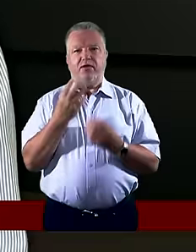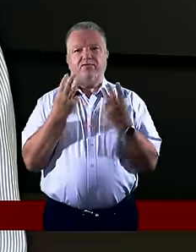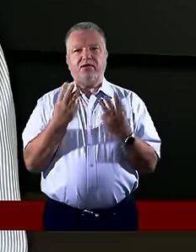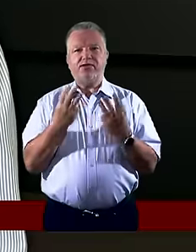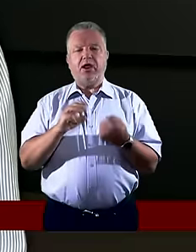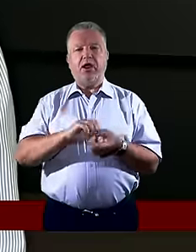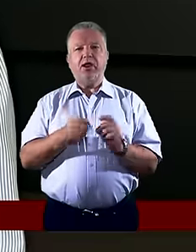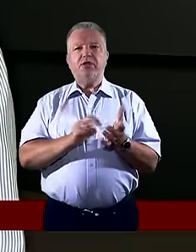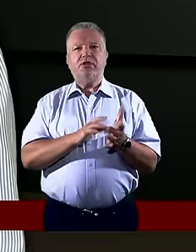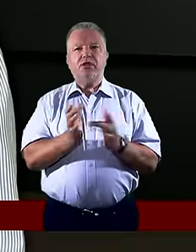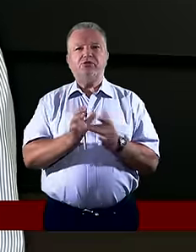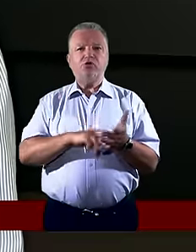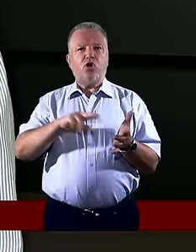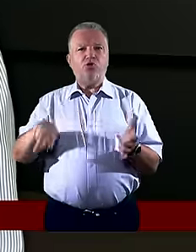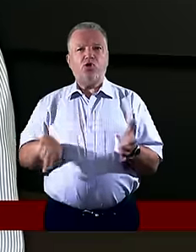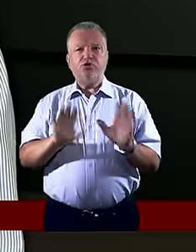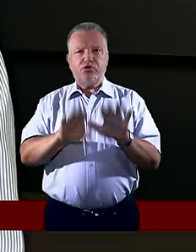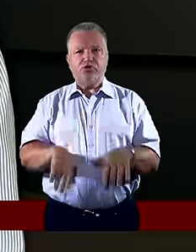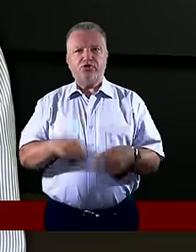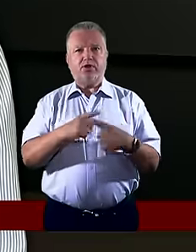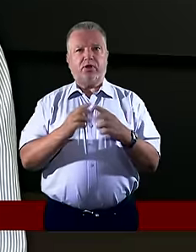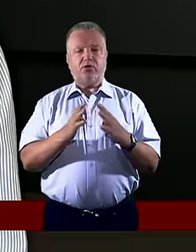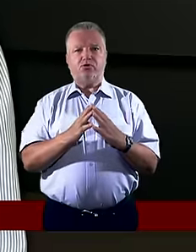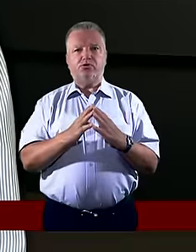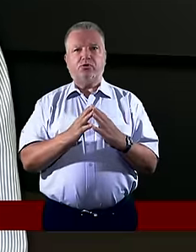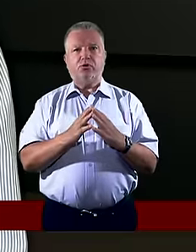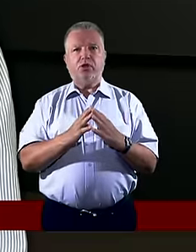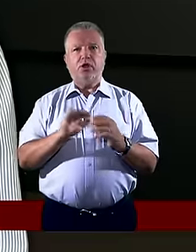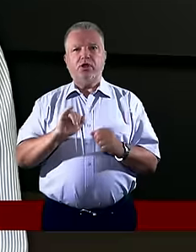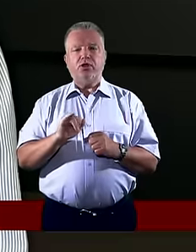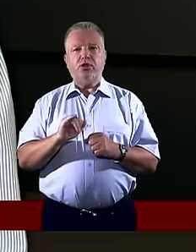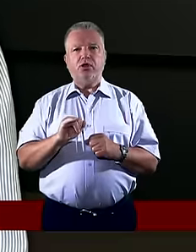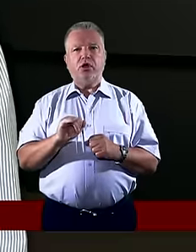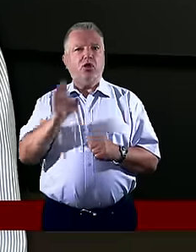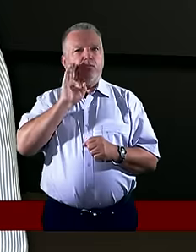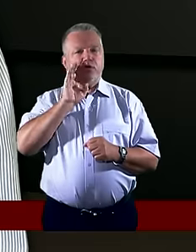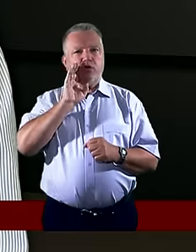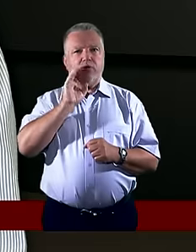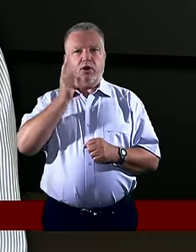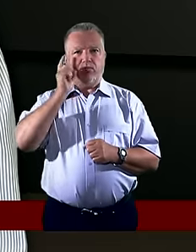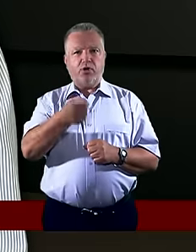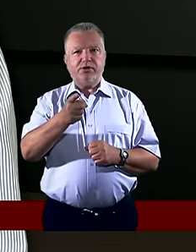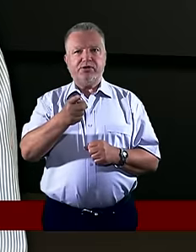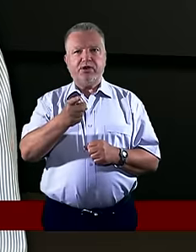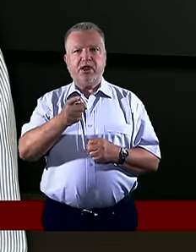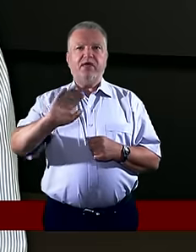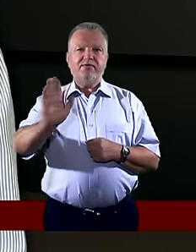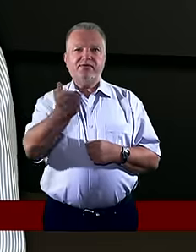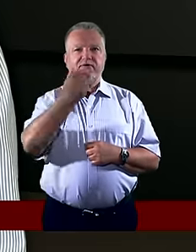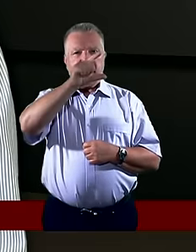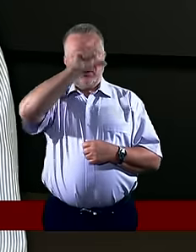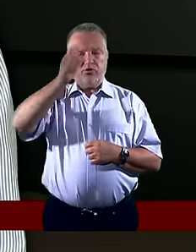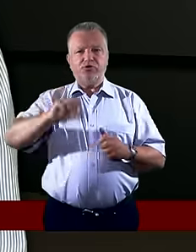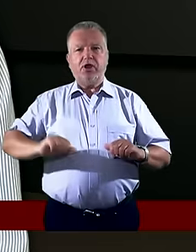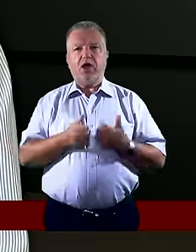Chrystus odchodzi z tej ziemi, zostawia tutaj po sobie swój Kościół. I podobne zlecenie, żeby szli i oni wzywali ludzi, żeby